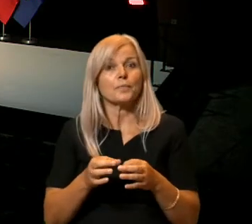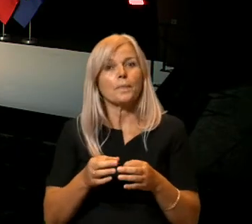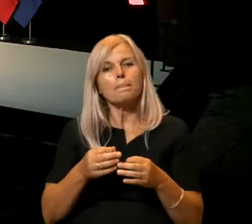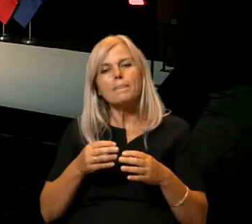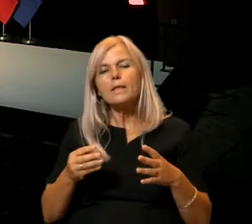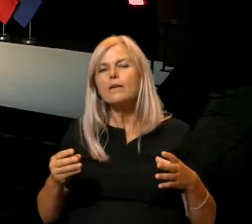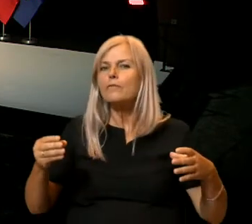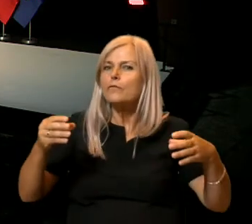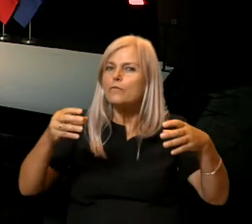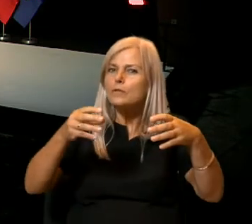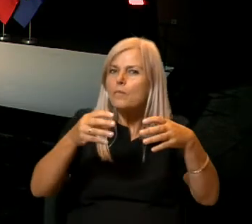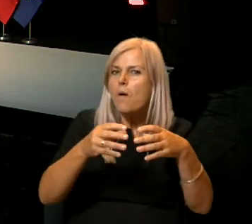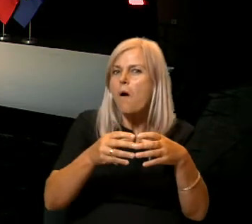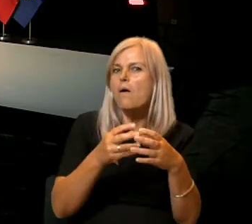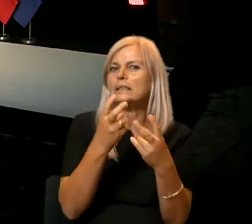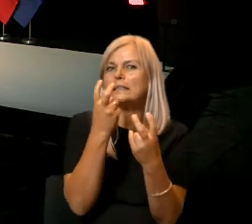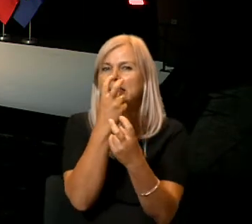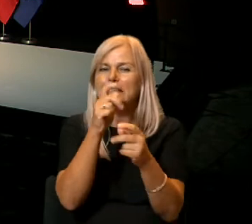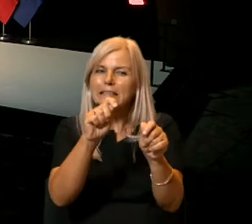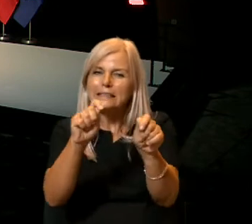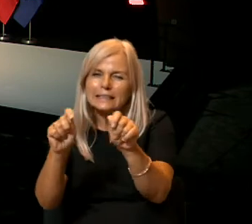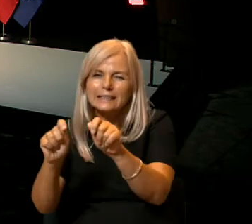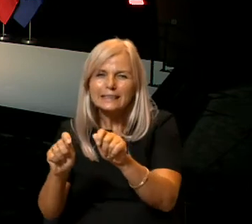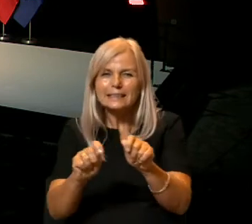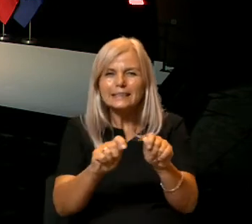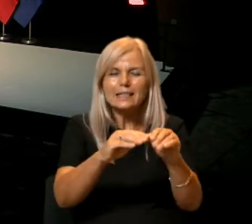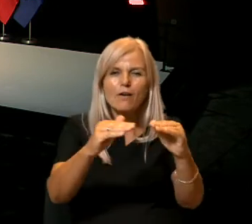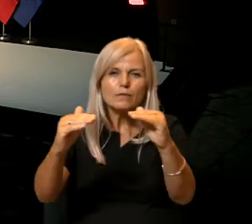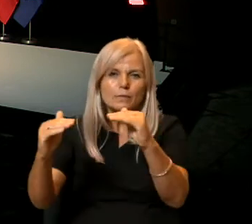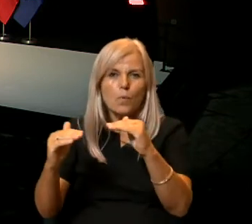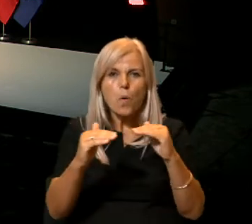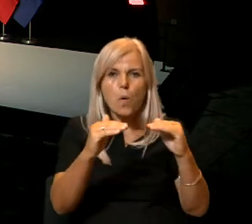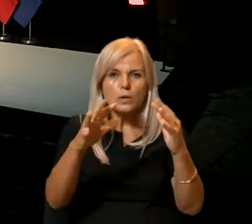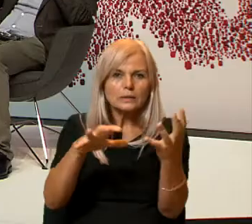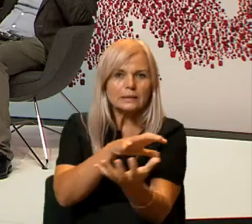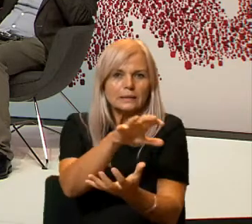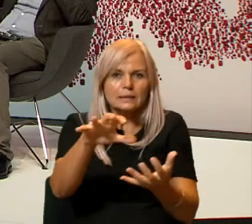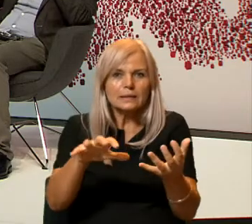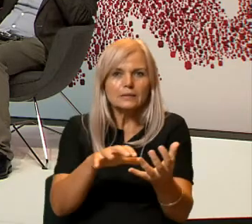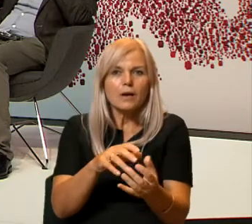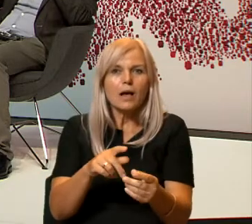wchodzi w jakiś ciekawy rezonans ze światem i jego potrzebami.